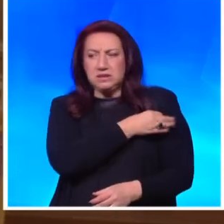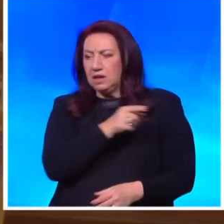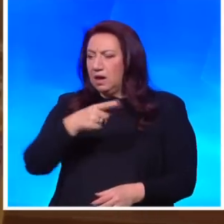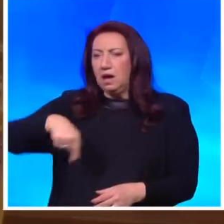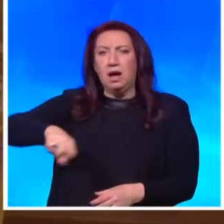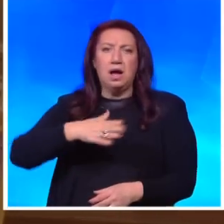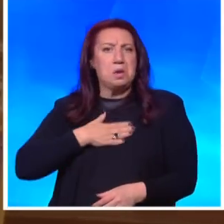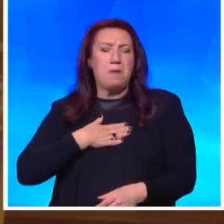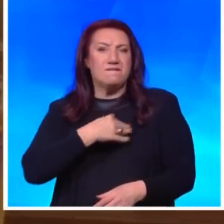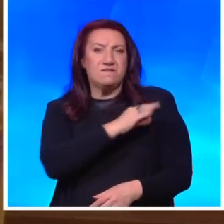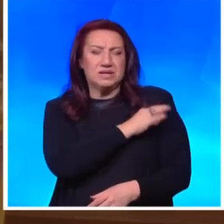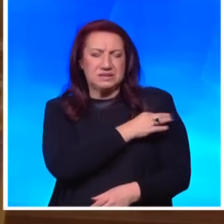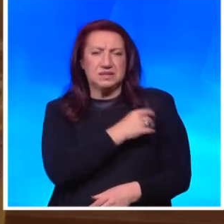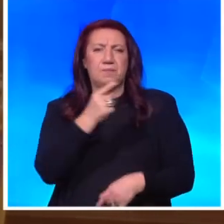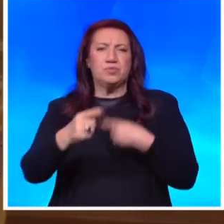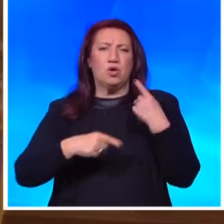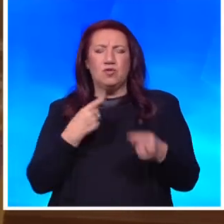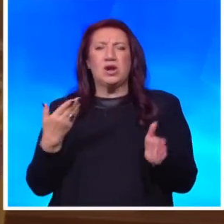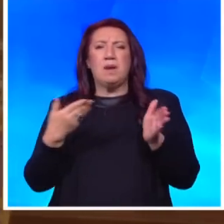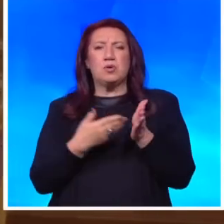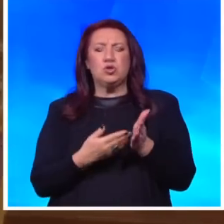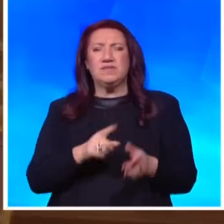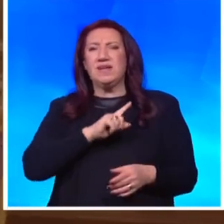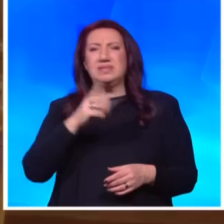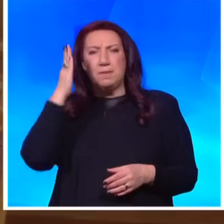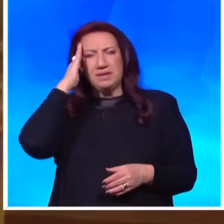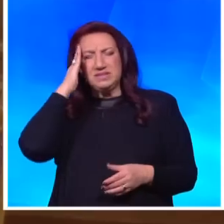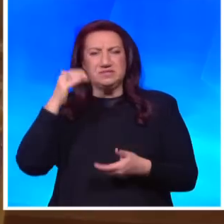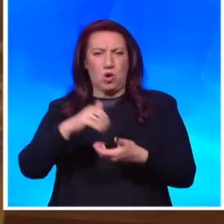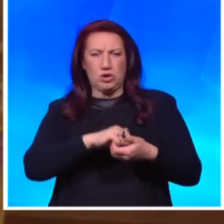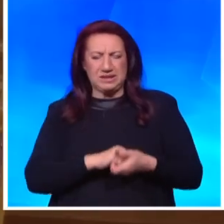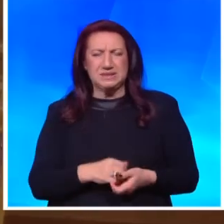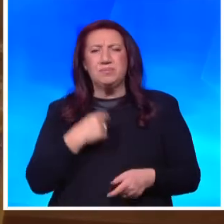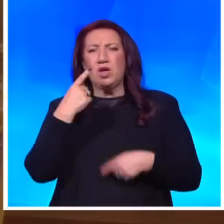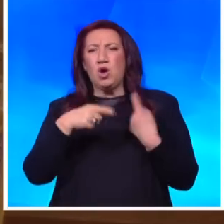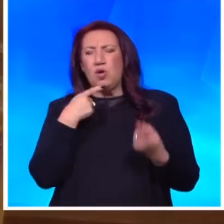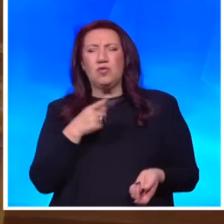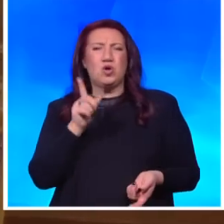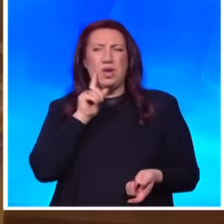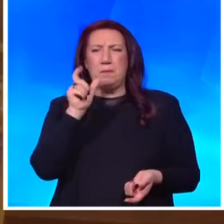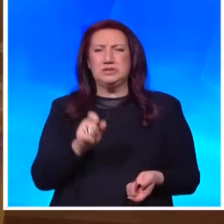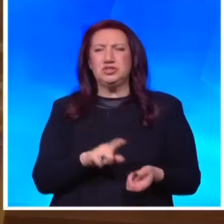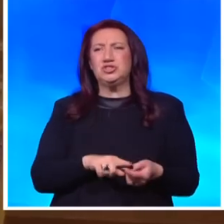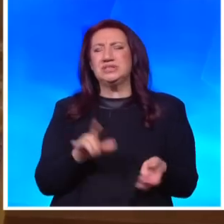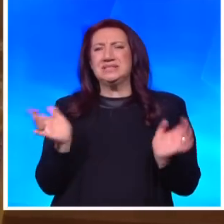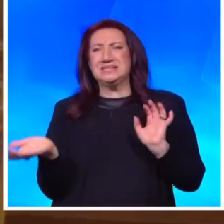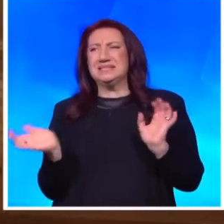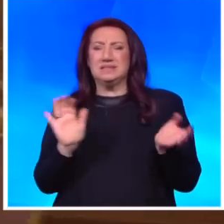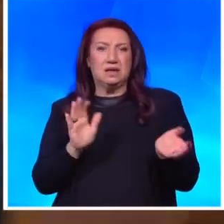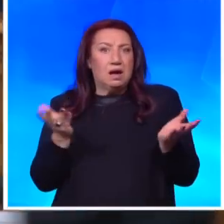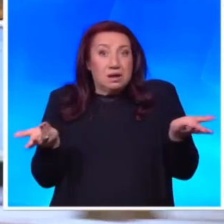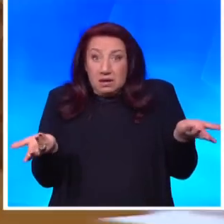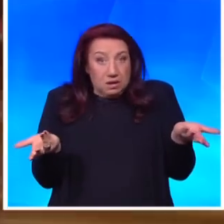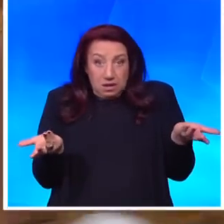говориха между другото и за меки китки, двамата с Цончо и господин Костадинов най-много ни съмняват в това отношение. Сега говорят за